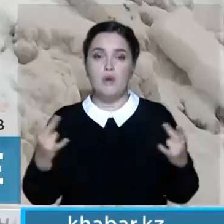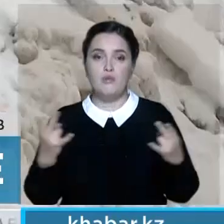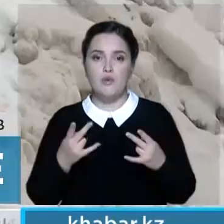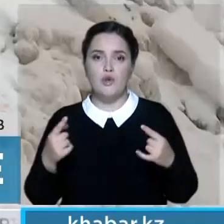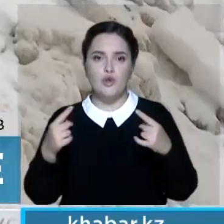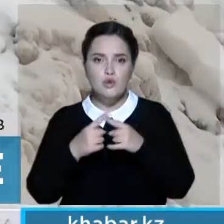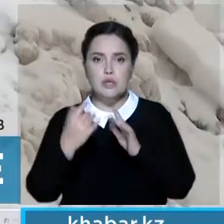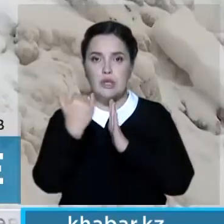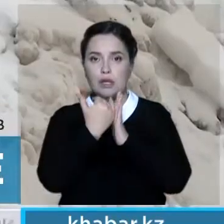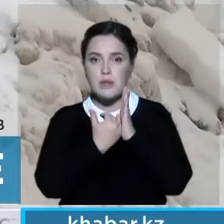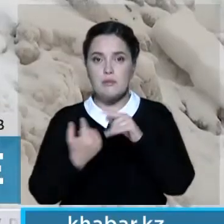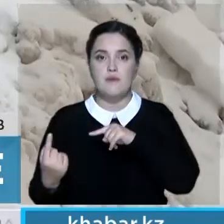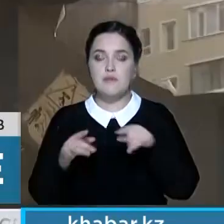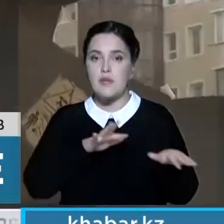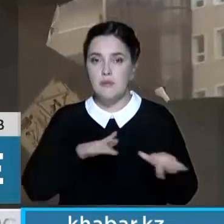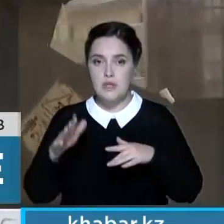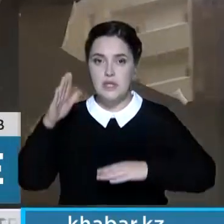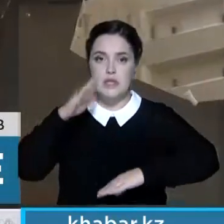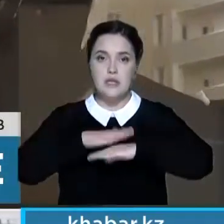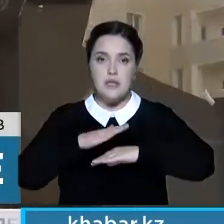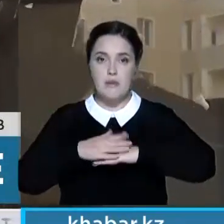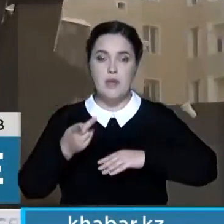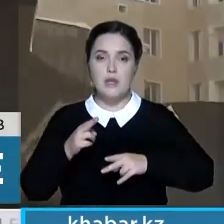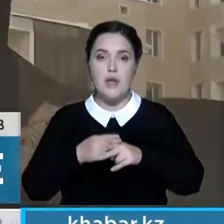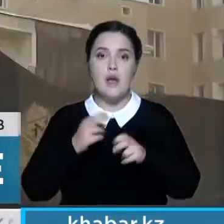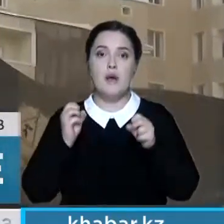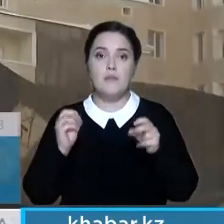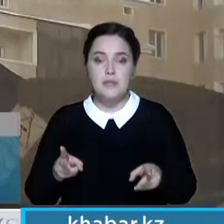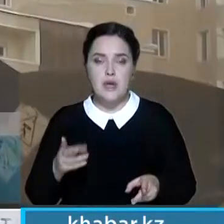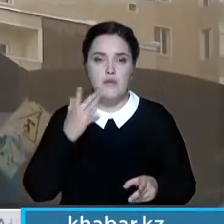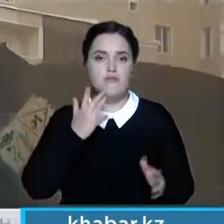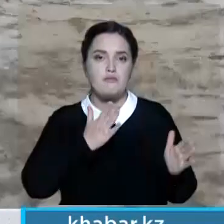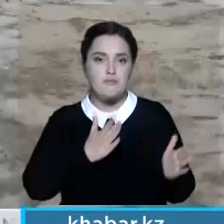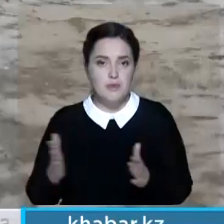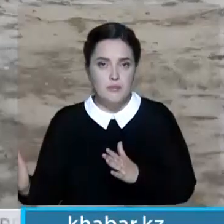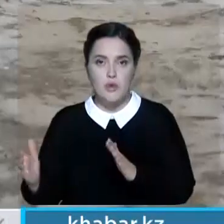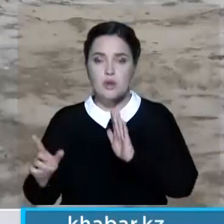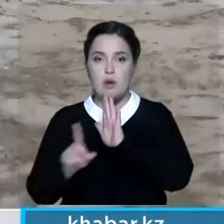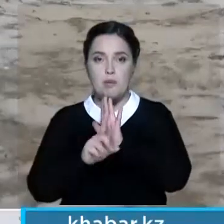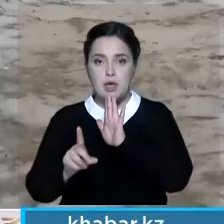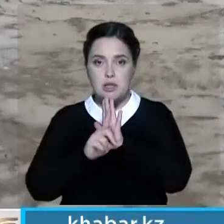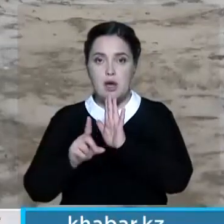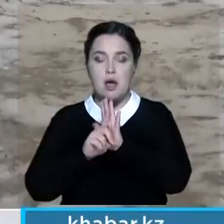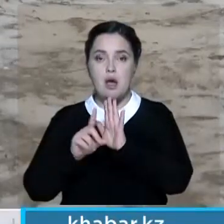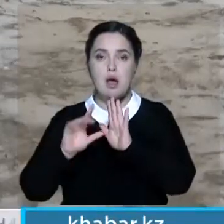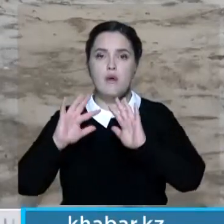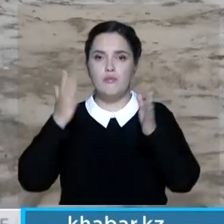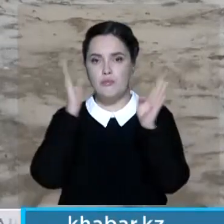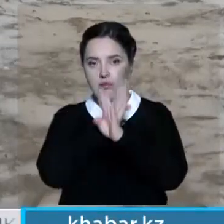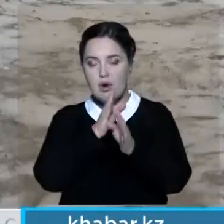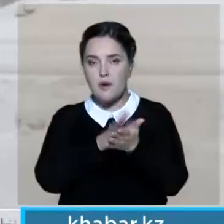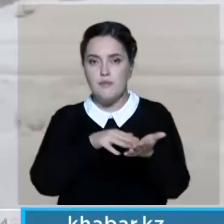необходимо выстроить четкий алгоритм взаимодействия с акиматами для безопасного и бесперебойного проезда транспорта